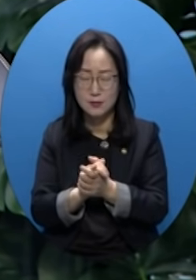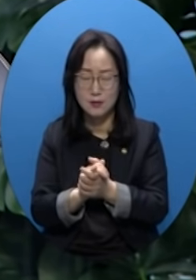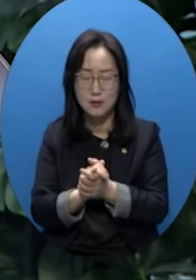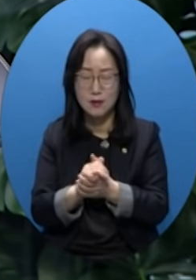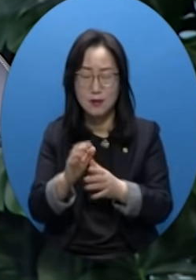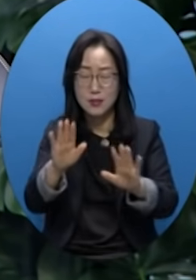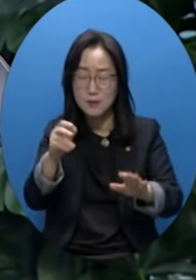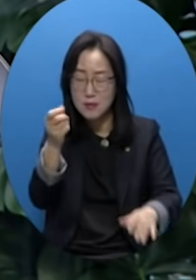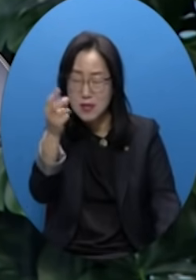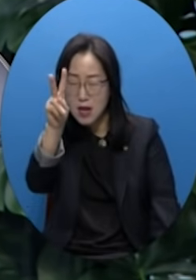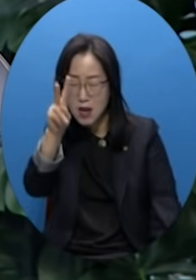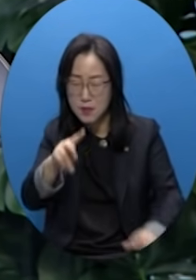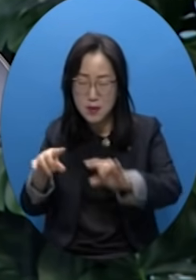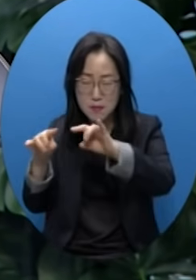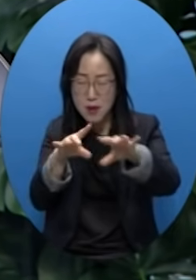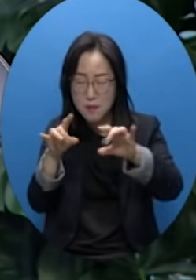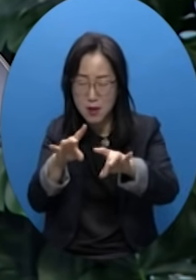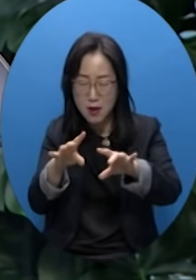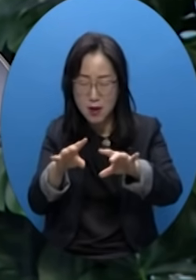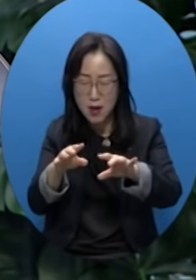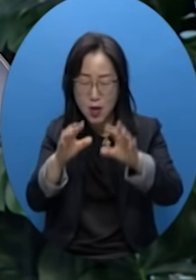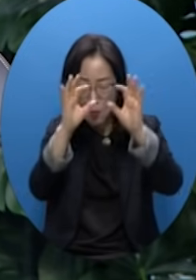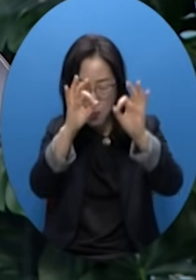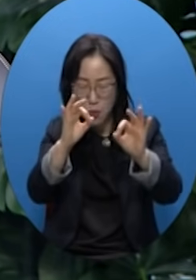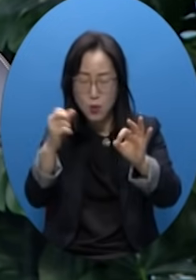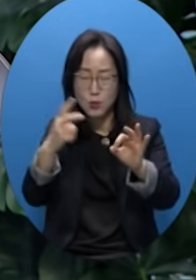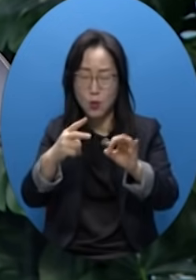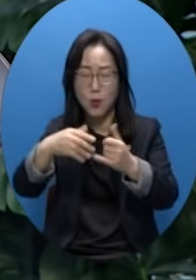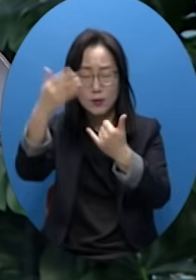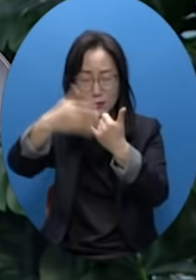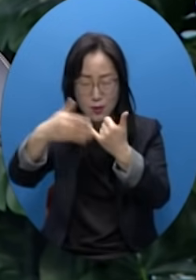집이 생중계로 도 인터넷과 유튜브로